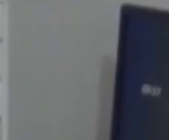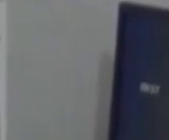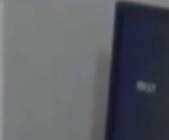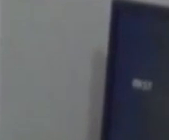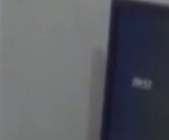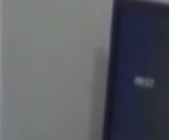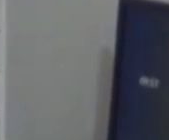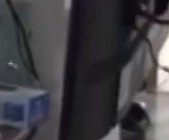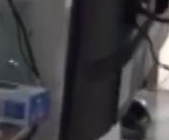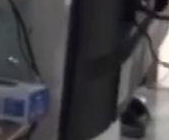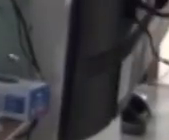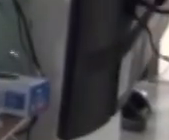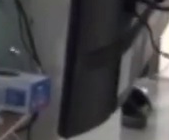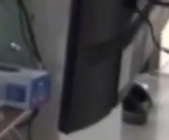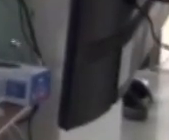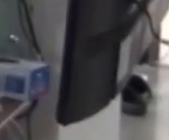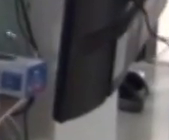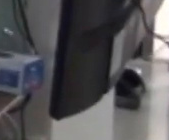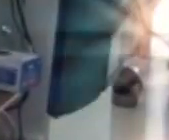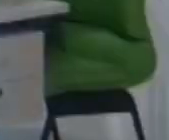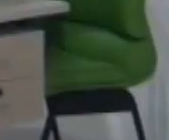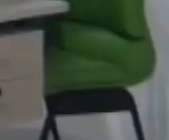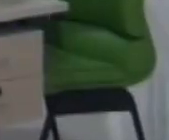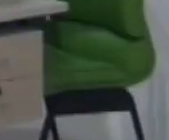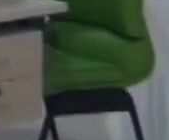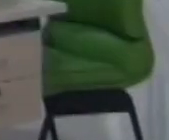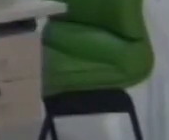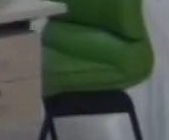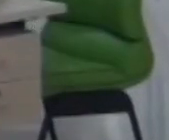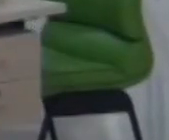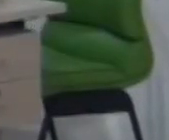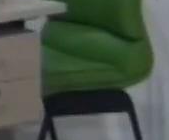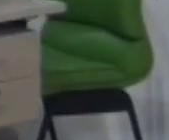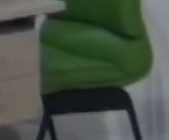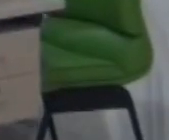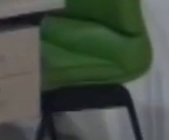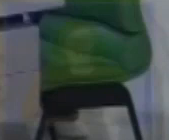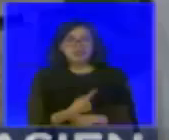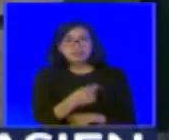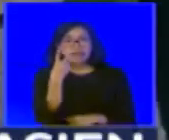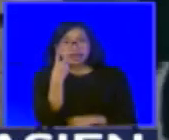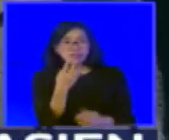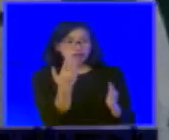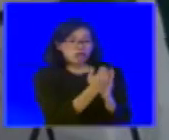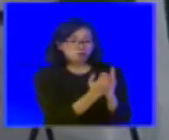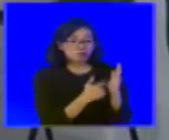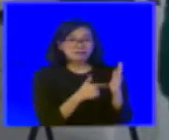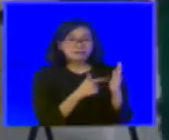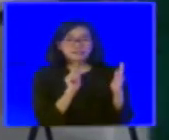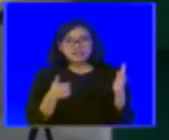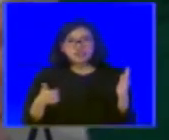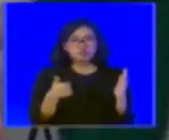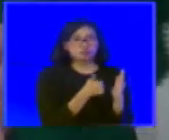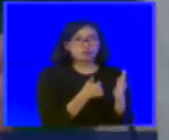kamar untuk merawat 300 lebih pasien PDP. Kita berusaha sesuai standar. Memang yang terbaik itu